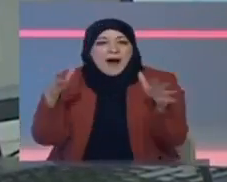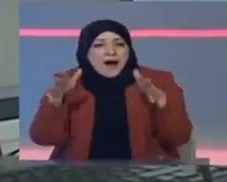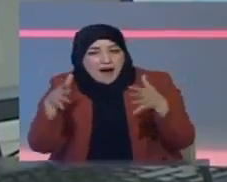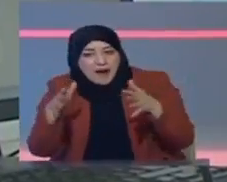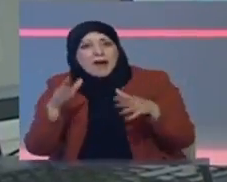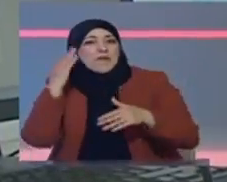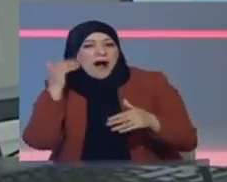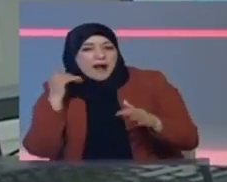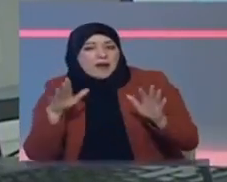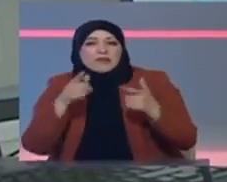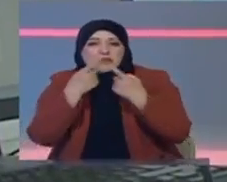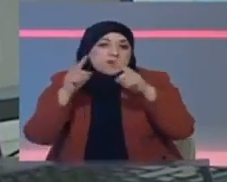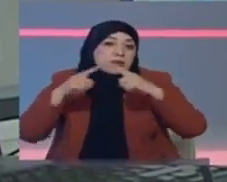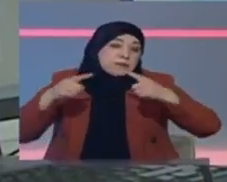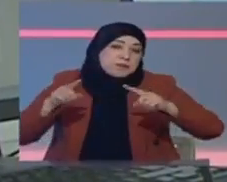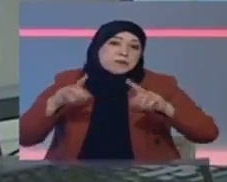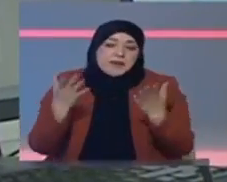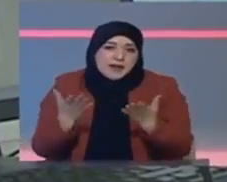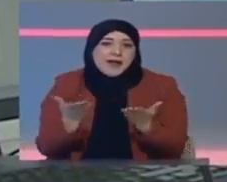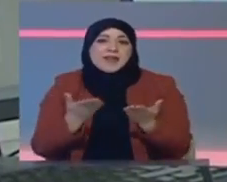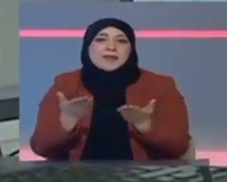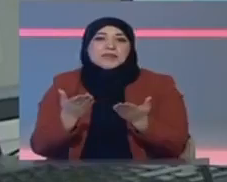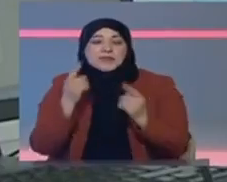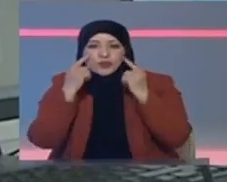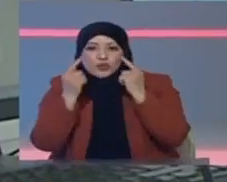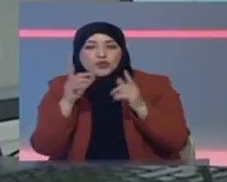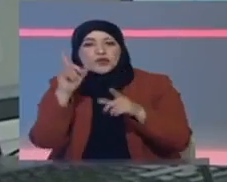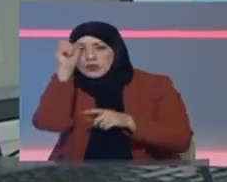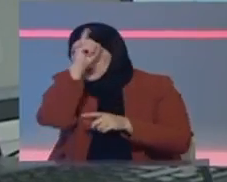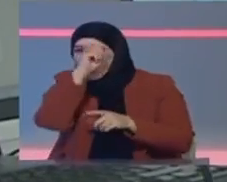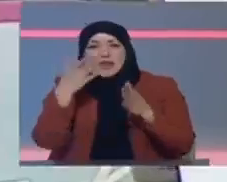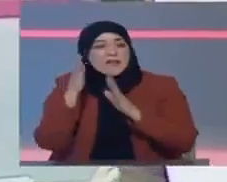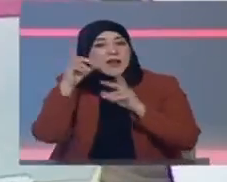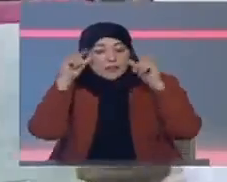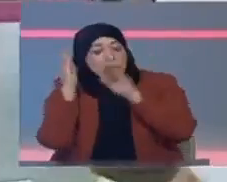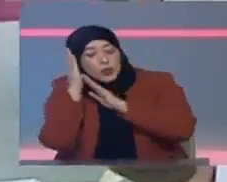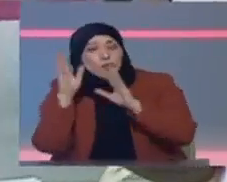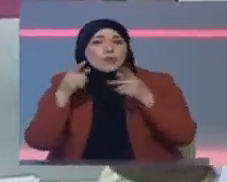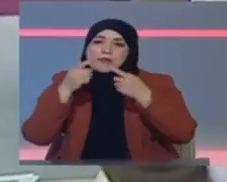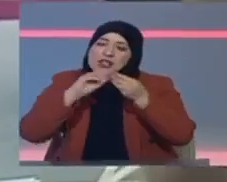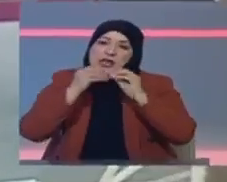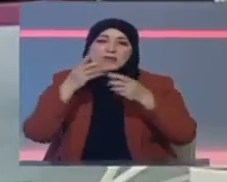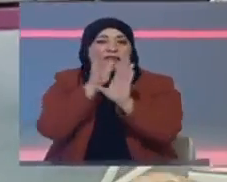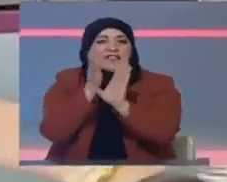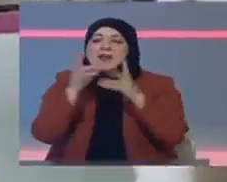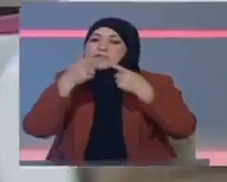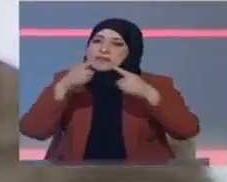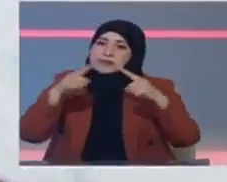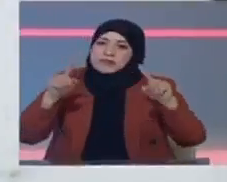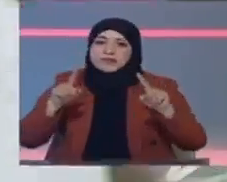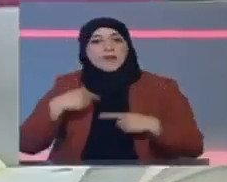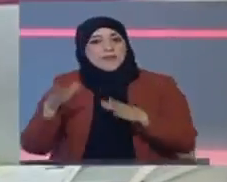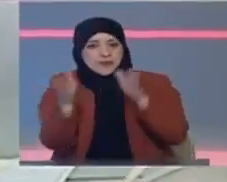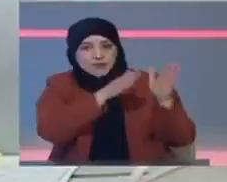في خلق شاعرا ضمنا صعوبات بيننا وكل شيء وتستجيب خليه الاحاطه النفسيه